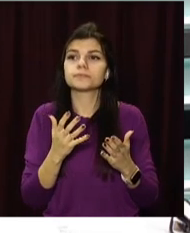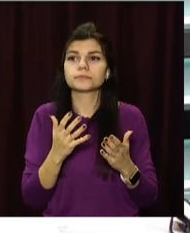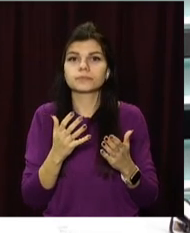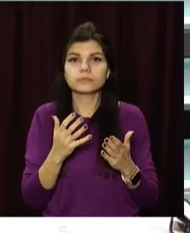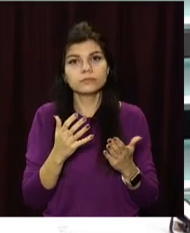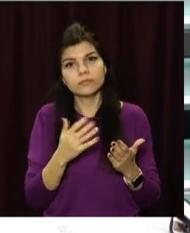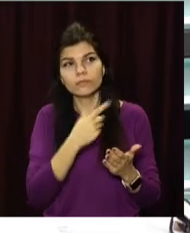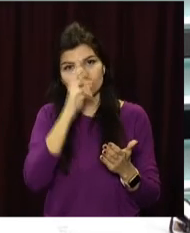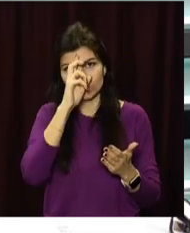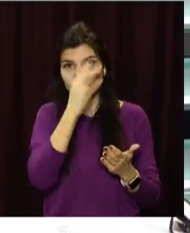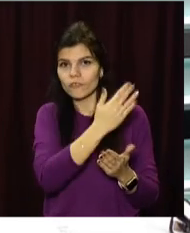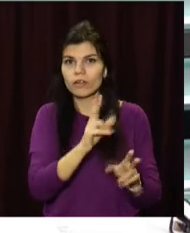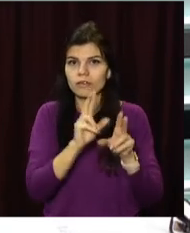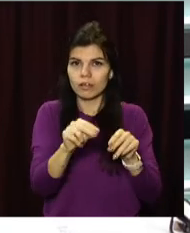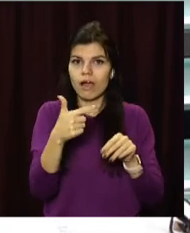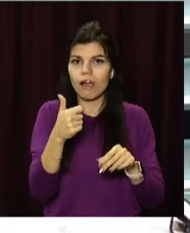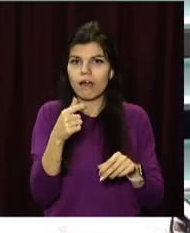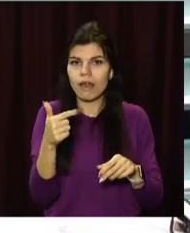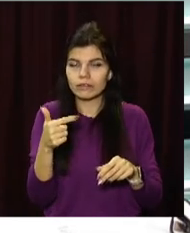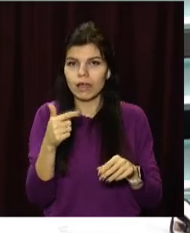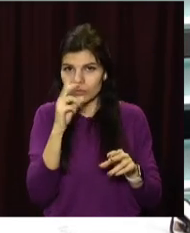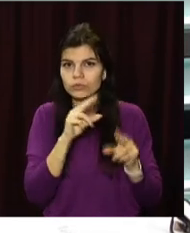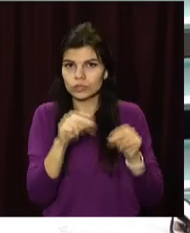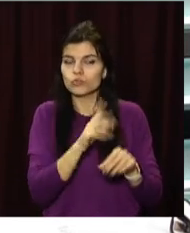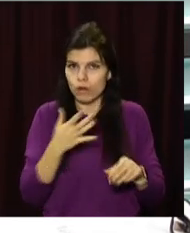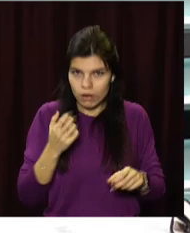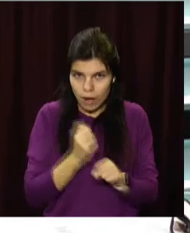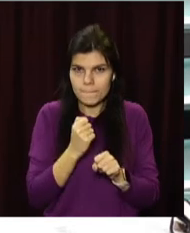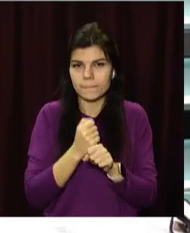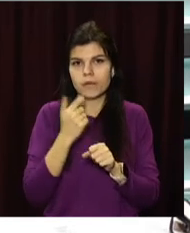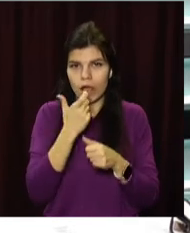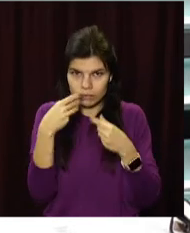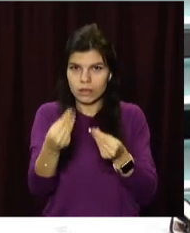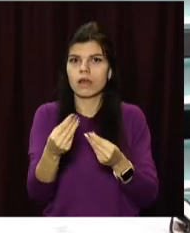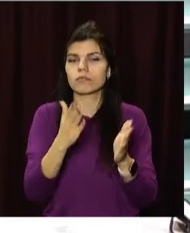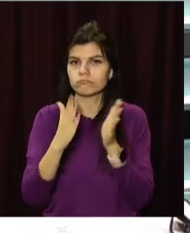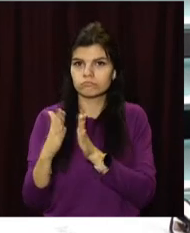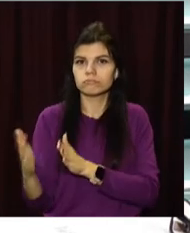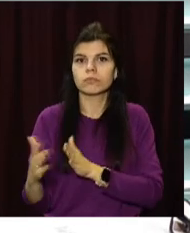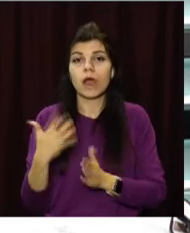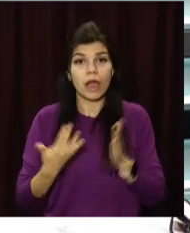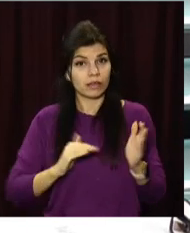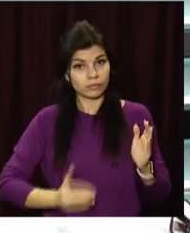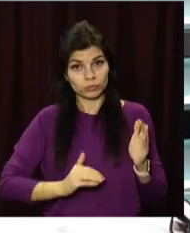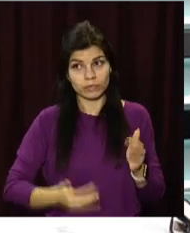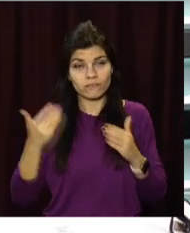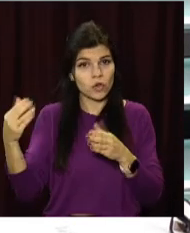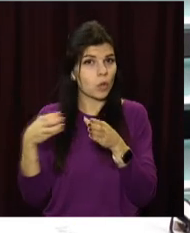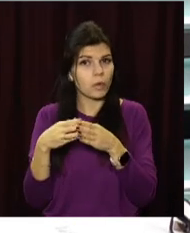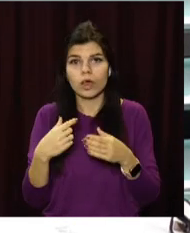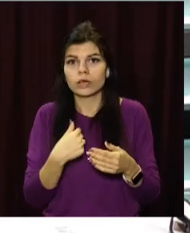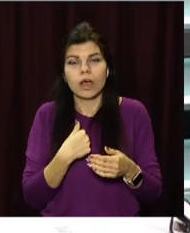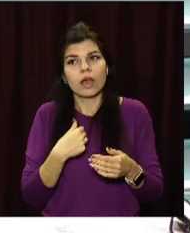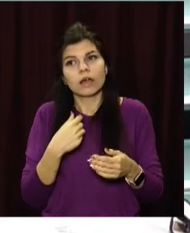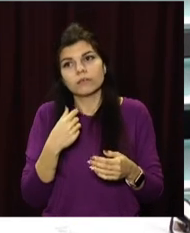це суттєва державна гарантія, що це буде дійсно так і це буде працювати, то якщо ми говоримо про приватні компанії, я